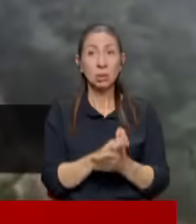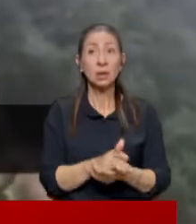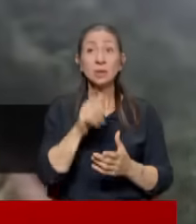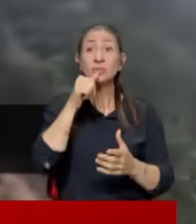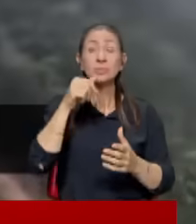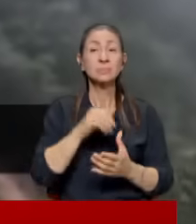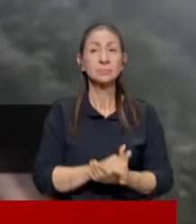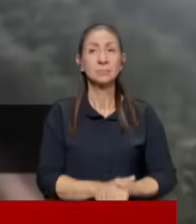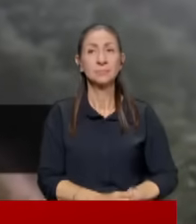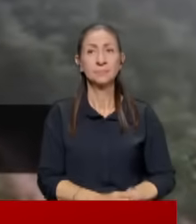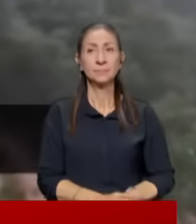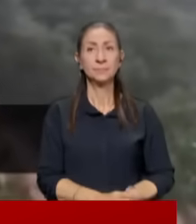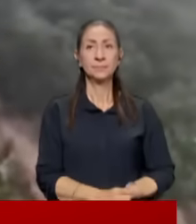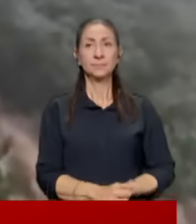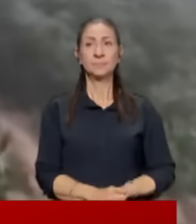geliyor, kaçın!